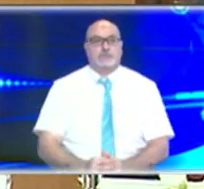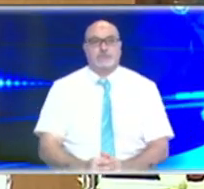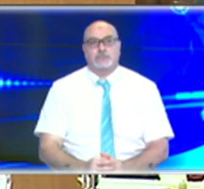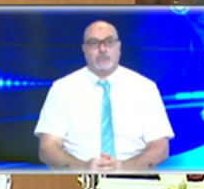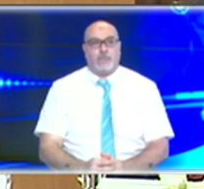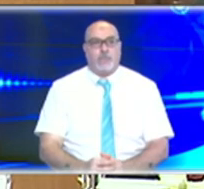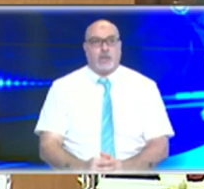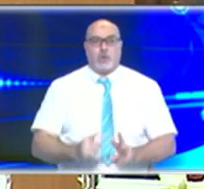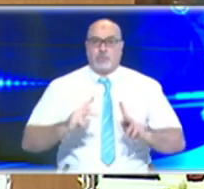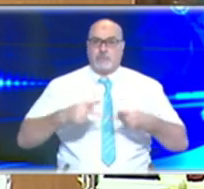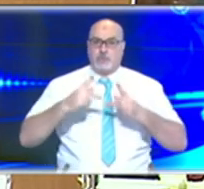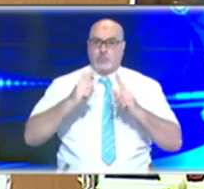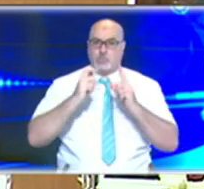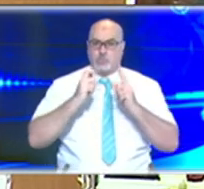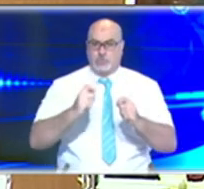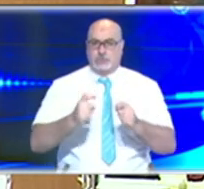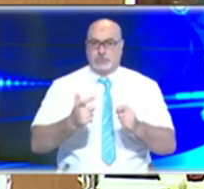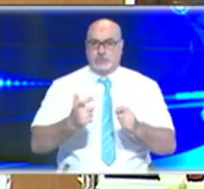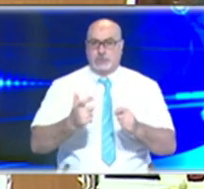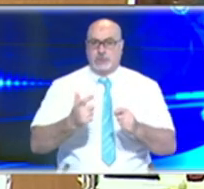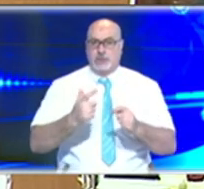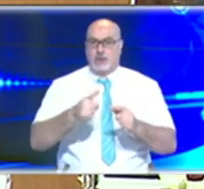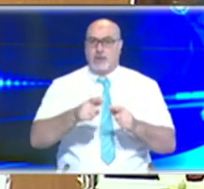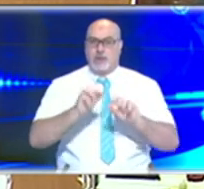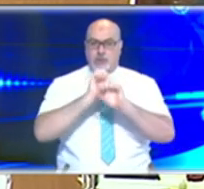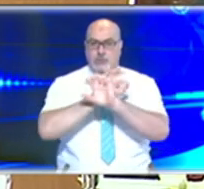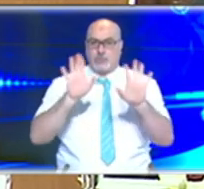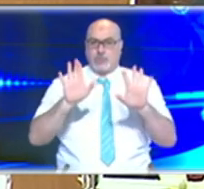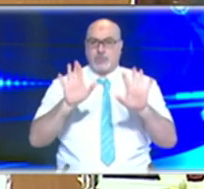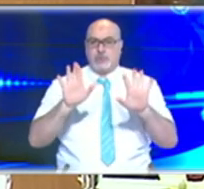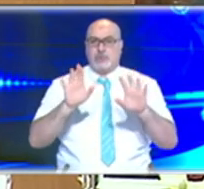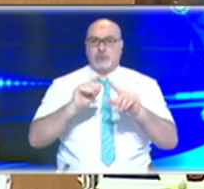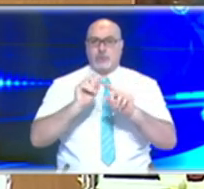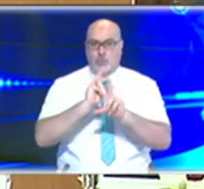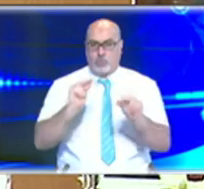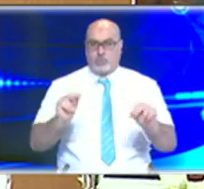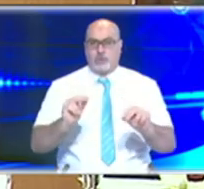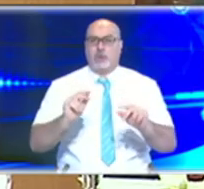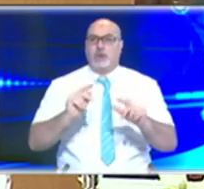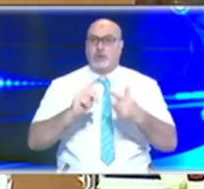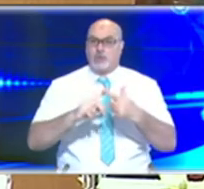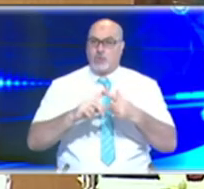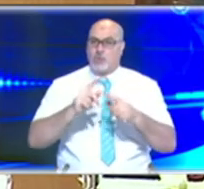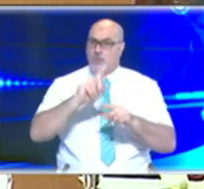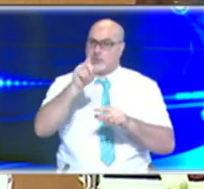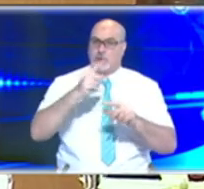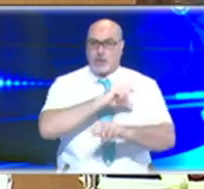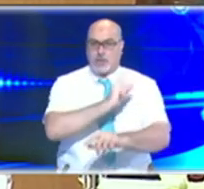بحياة سياسية تحكمها مبادئ الشفافية والنزاهة والمساءلة